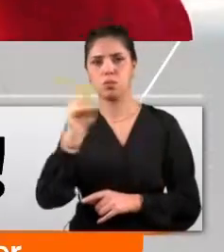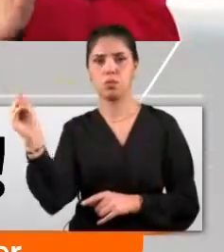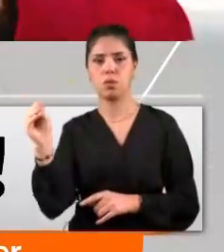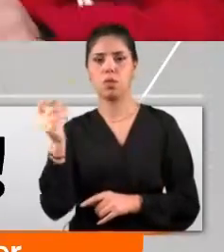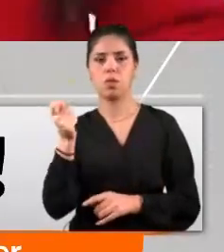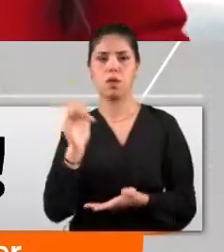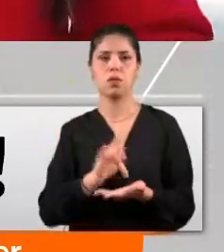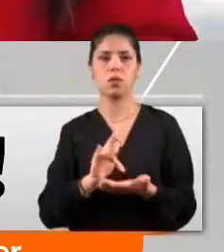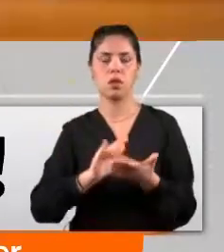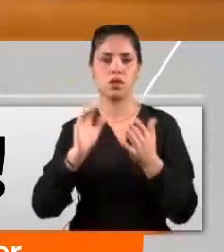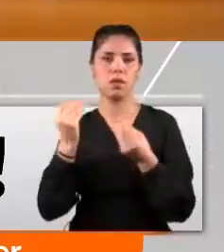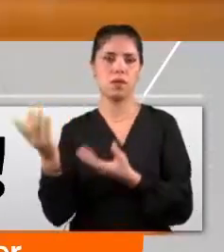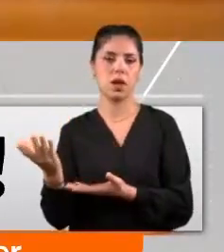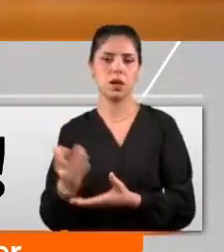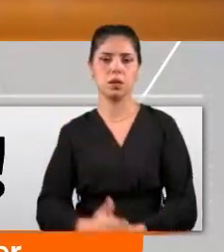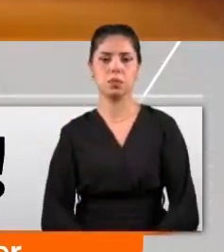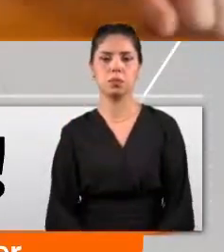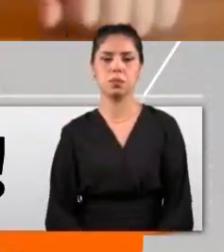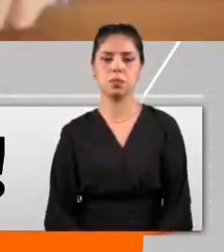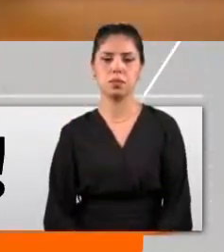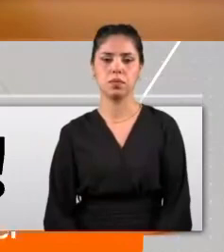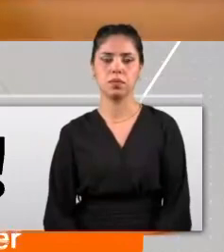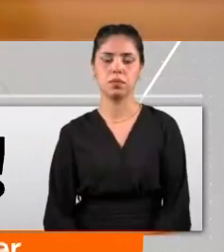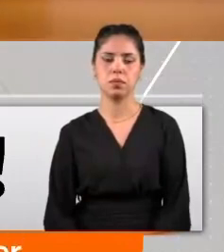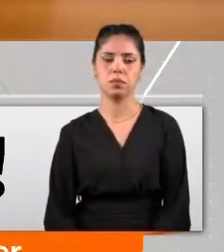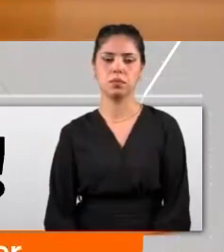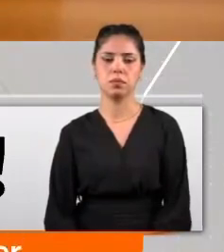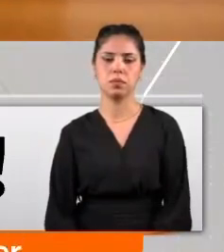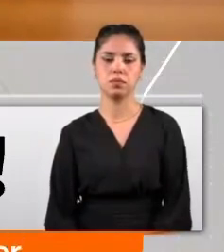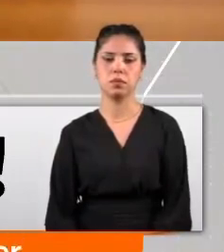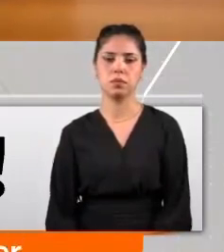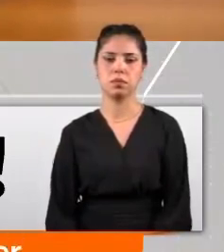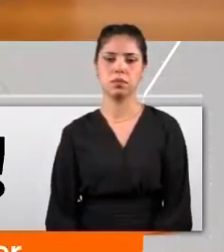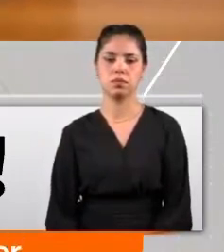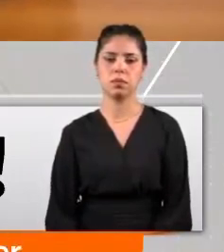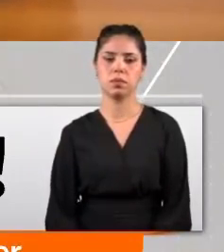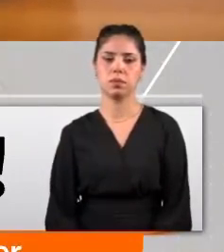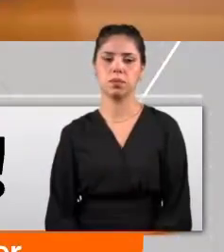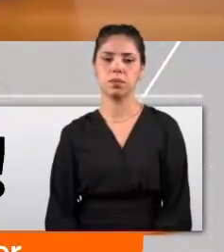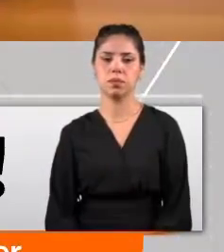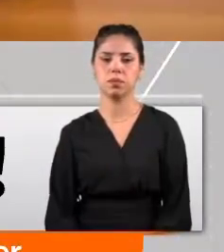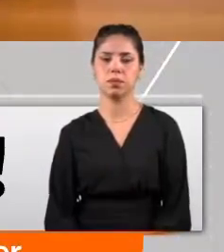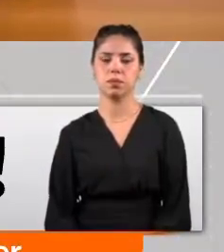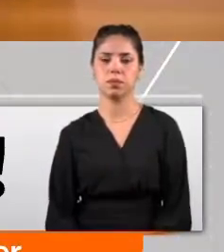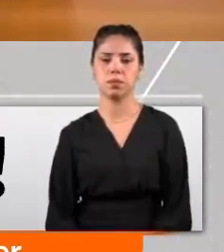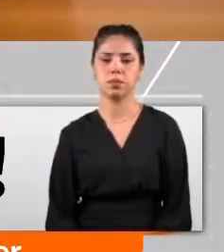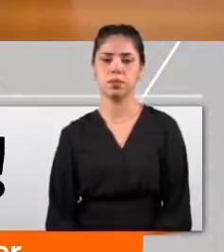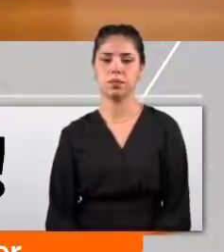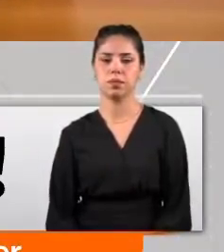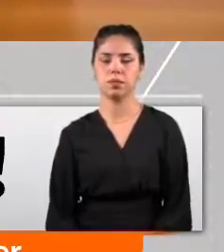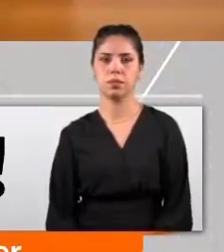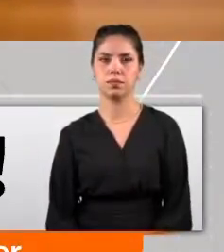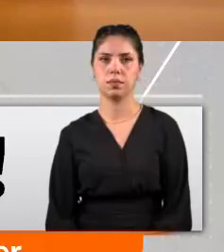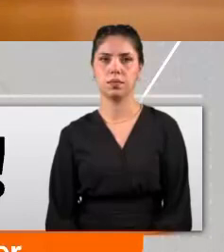lira para cezası verildi. Bu dosya kapsamında da elbette dün karar çıkan dosyanın ikinci, üçüncü kuşak